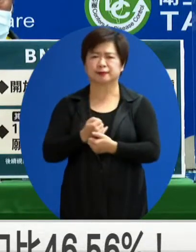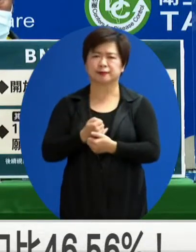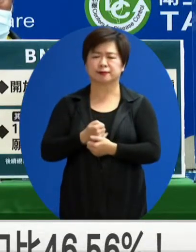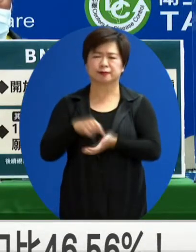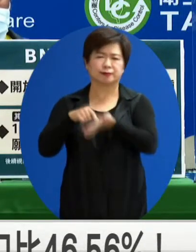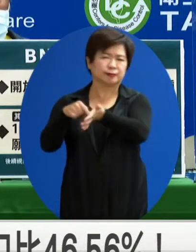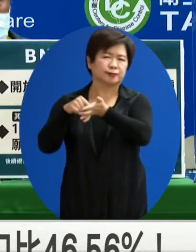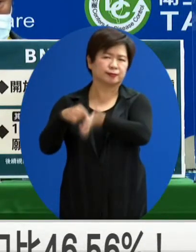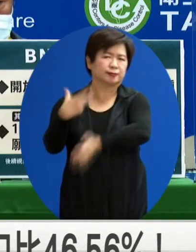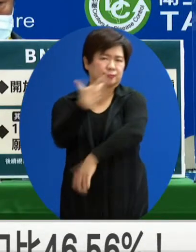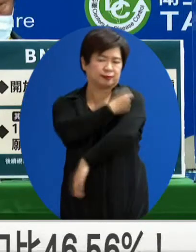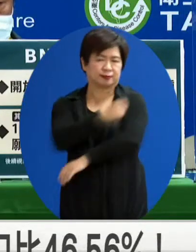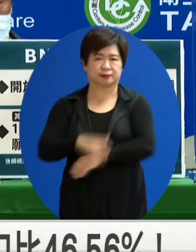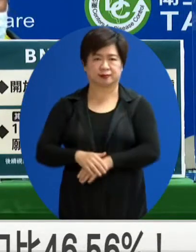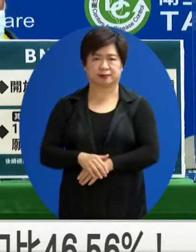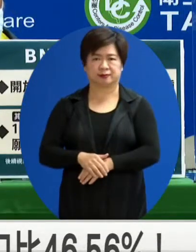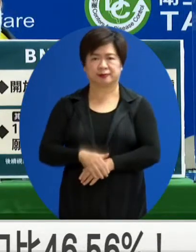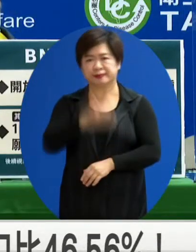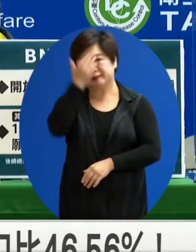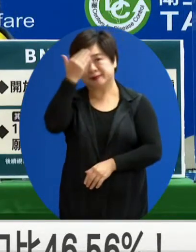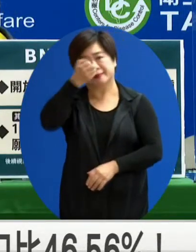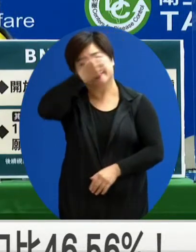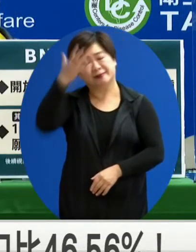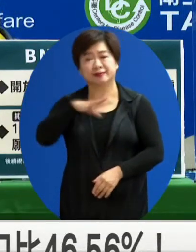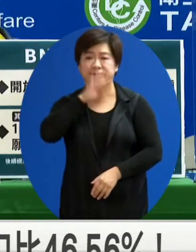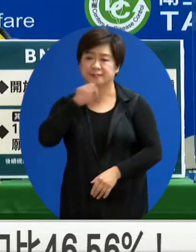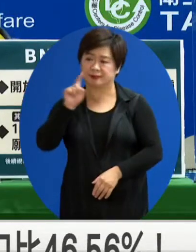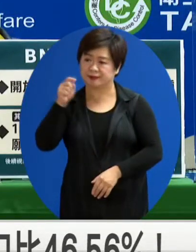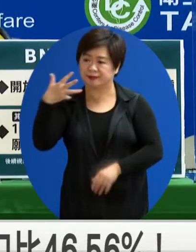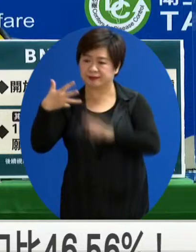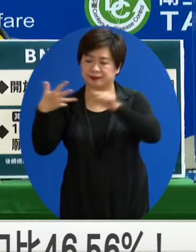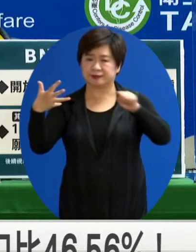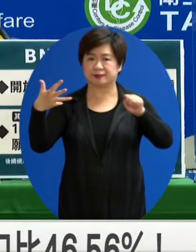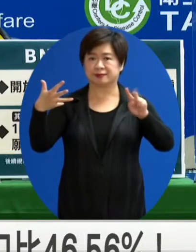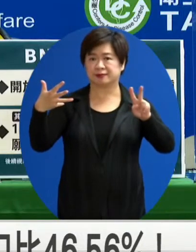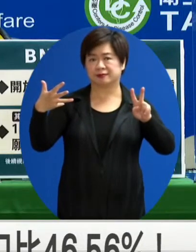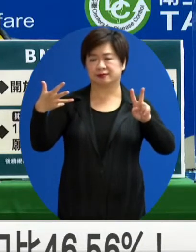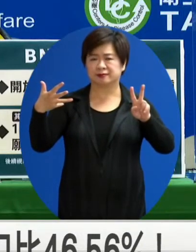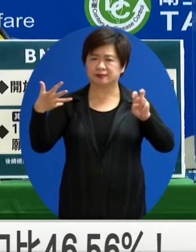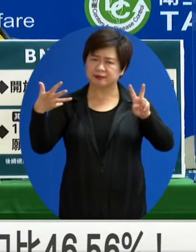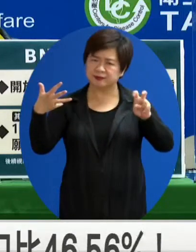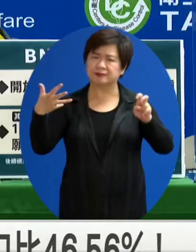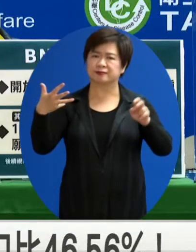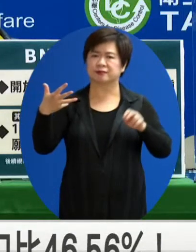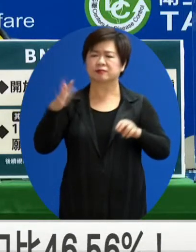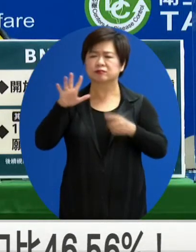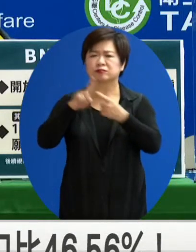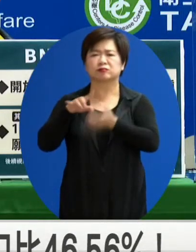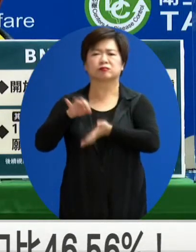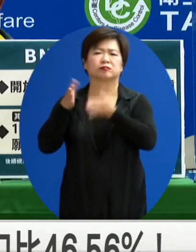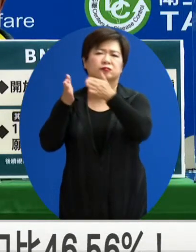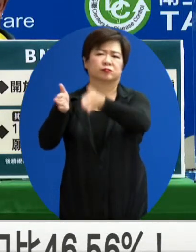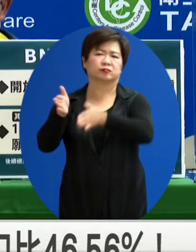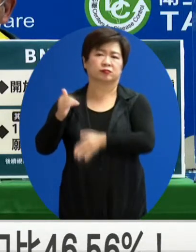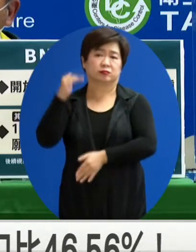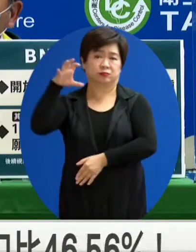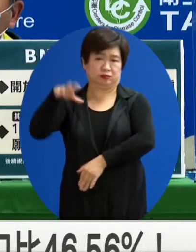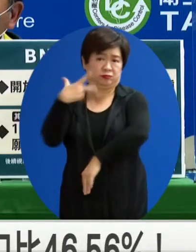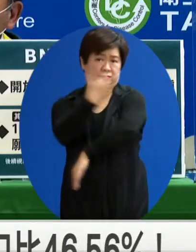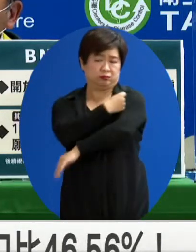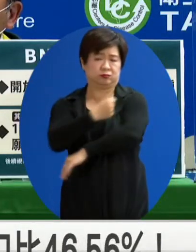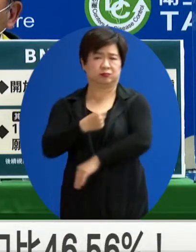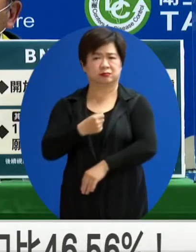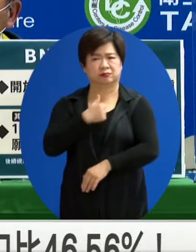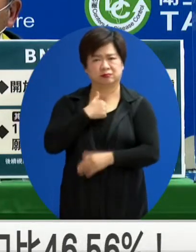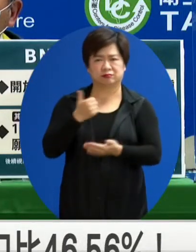的这疫苗，那12到18，好，因为18岁，当然有这个21、22可以打高端，不过基本上他们打的机